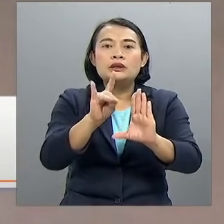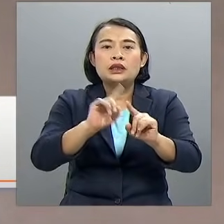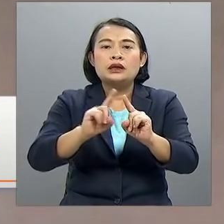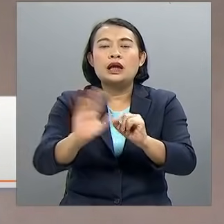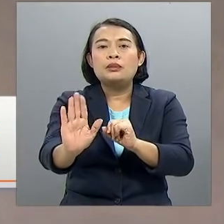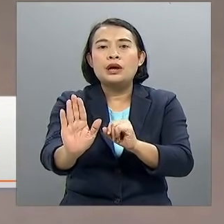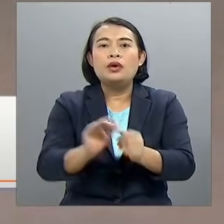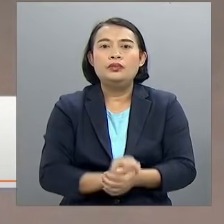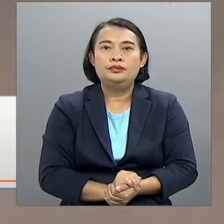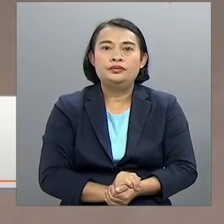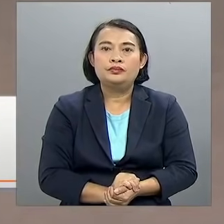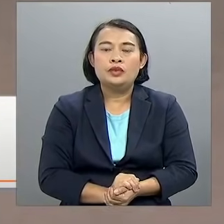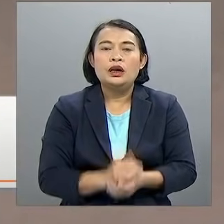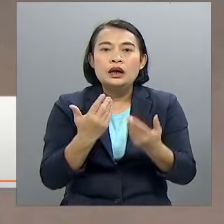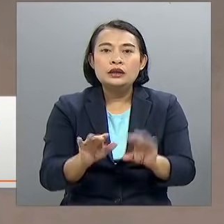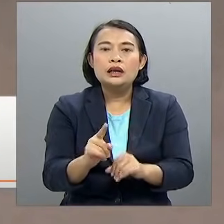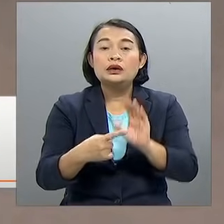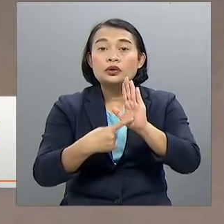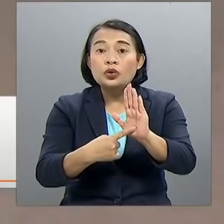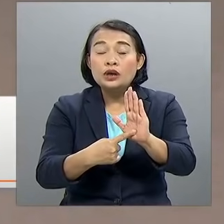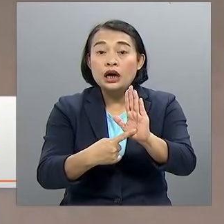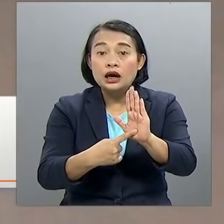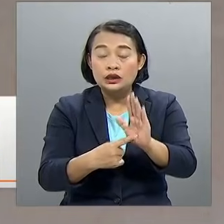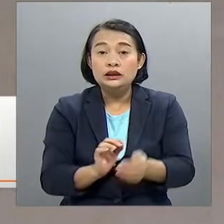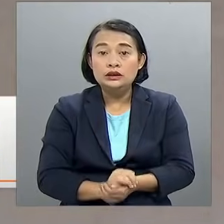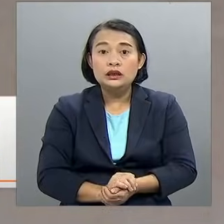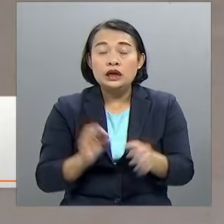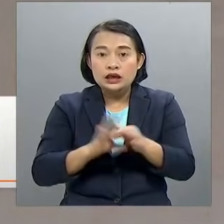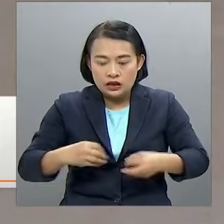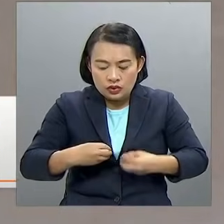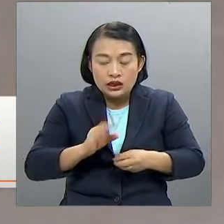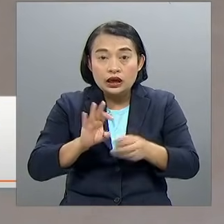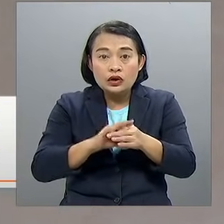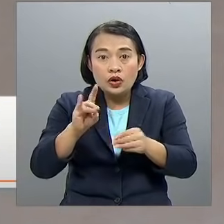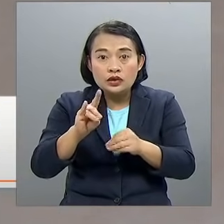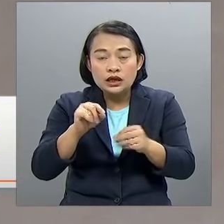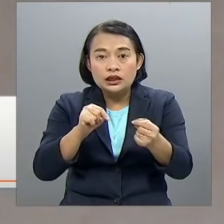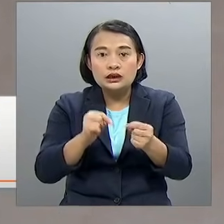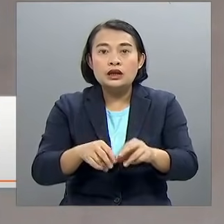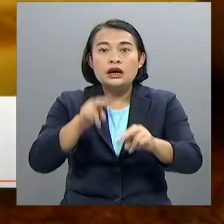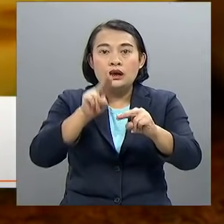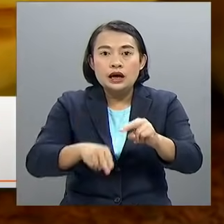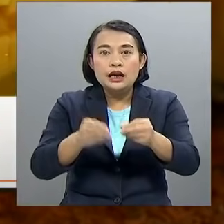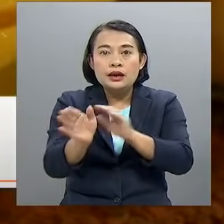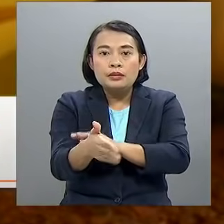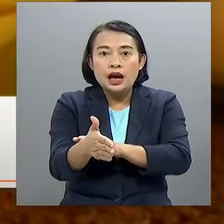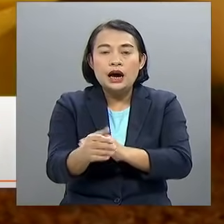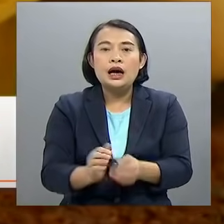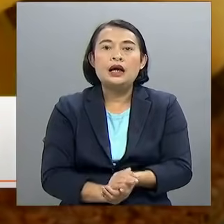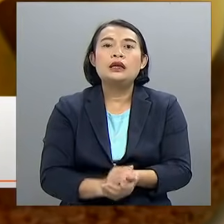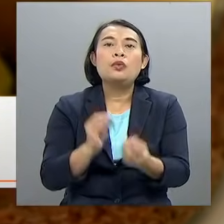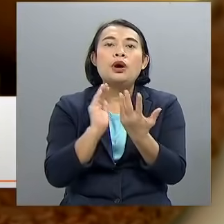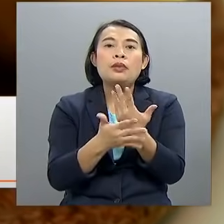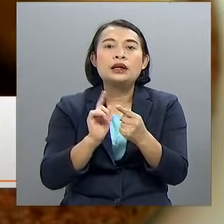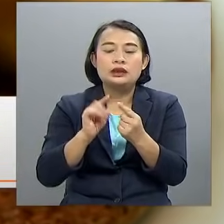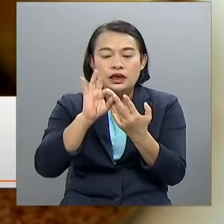มีพิวรีนสูงอย่างเช่นเครื่องในสัตว์ไข่ปลายอดผักต่างๆนะครับกับคือเก่าเนี่ยมันเกิดจากผิวรี